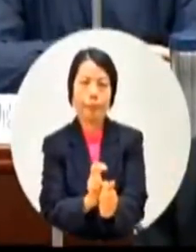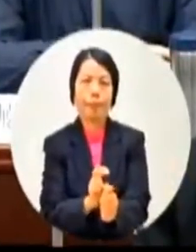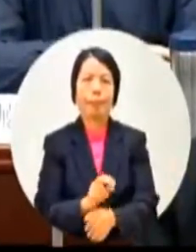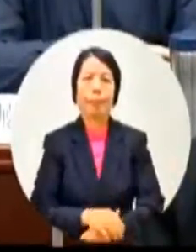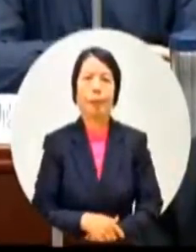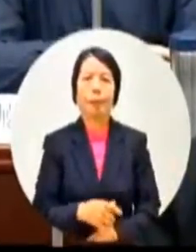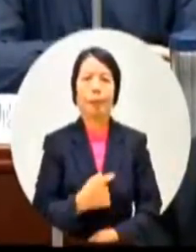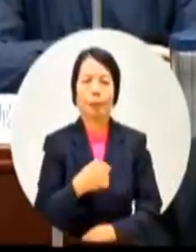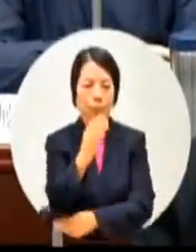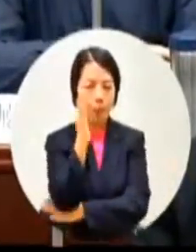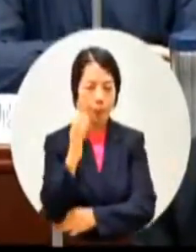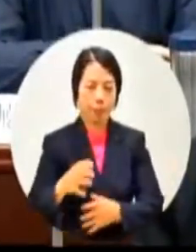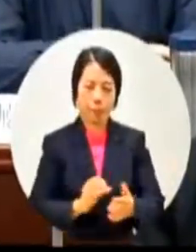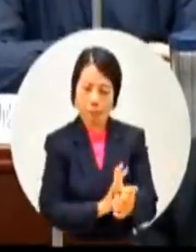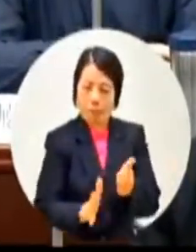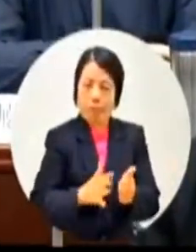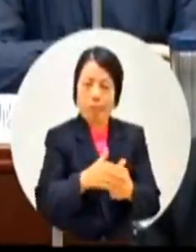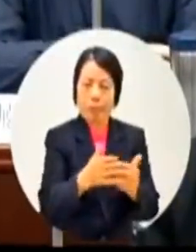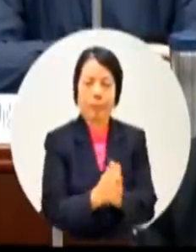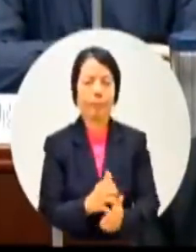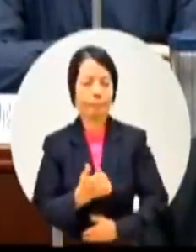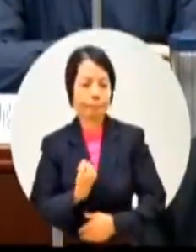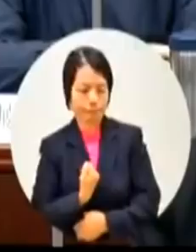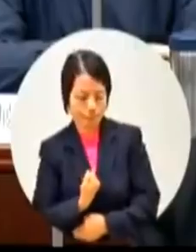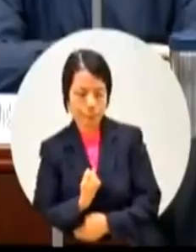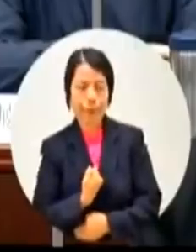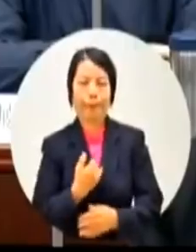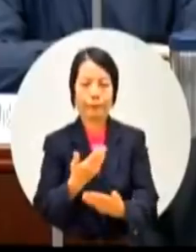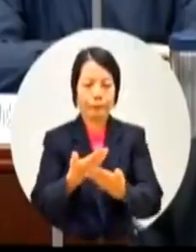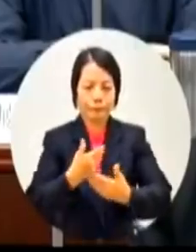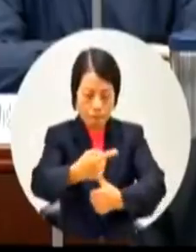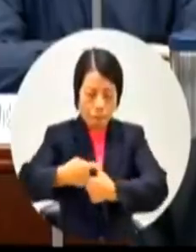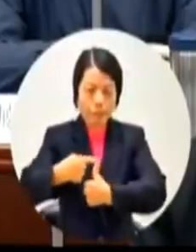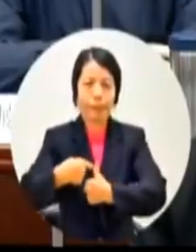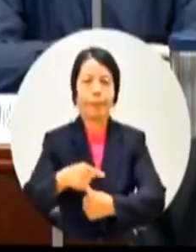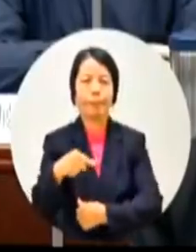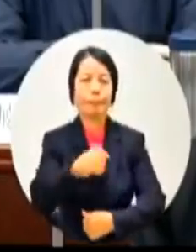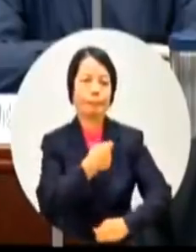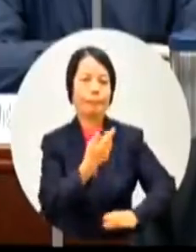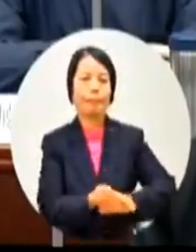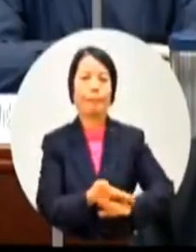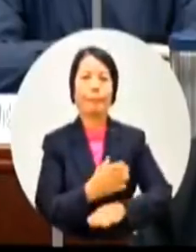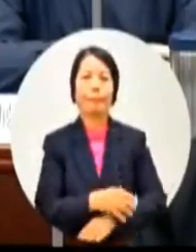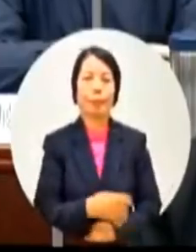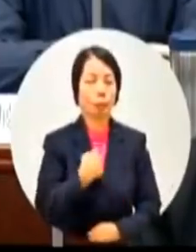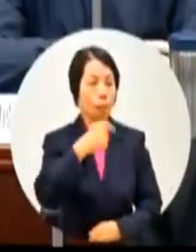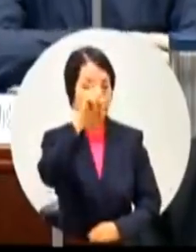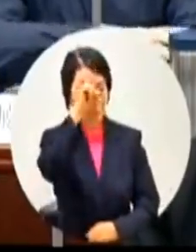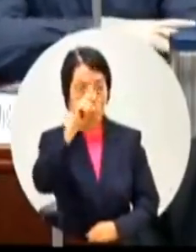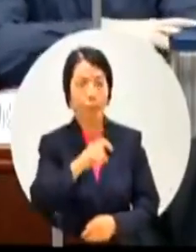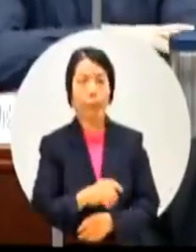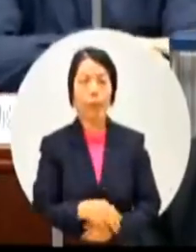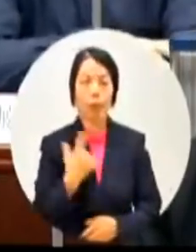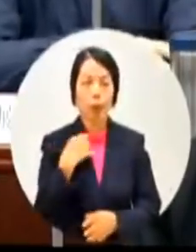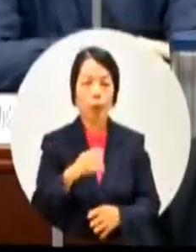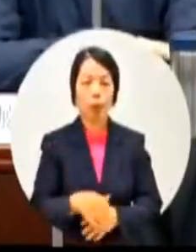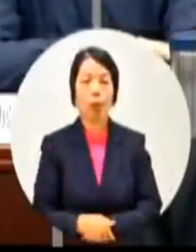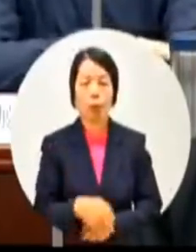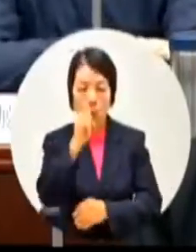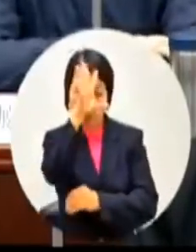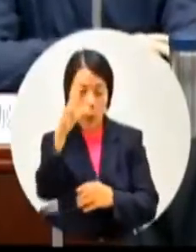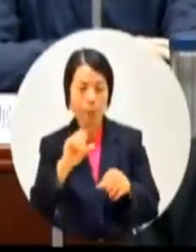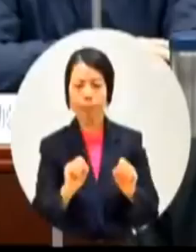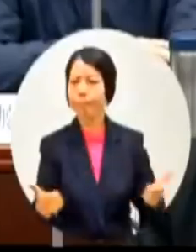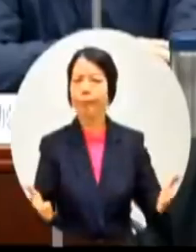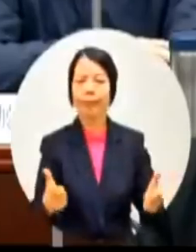位民进党团的指导意见，请放心。那么我们希望即使政党不同，我们爱高雄的心是一样的，我们一起来